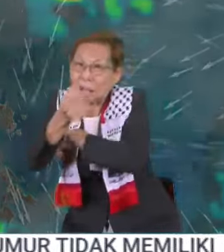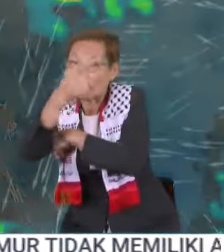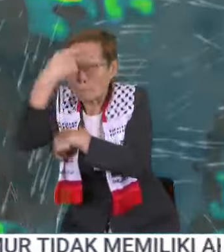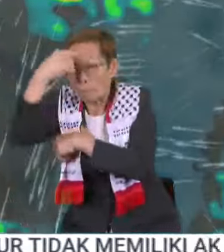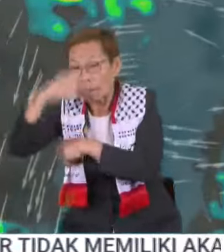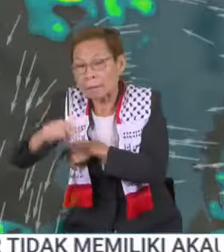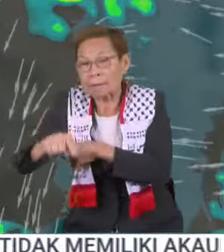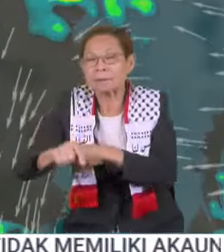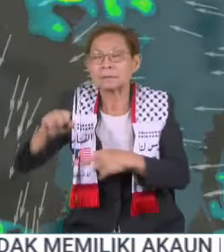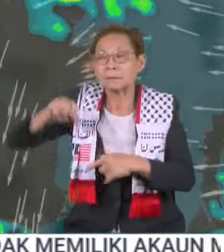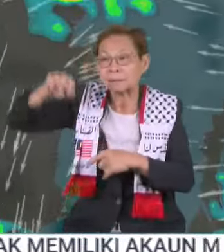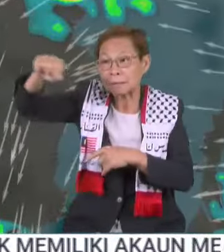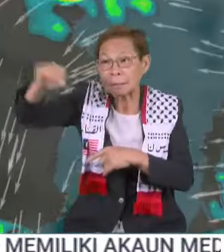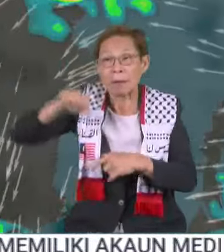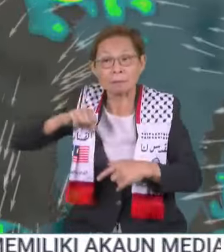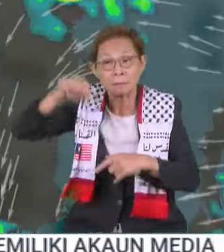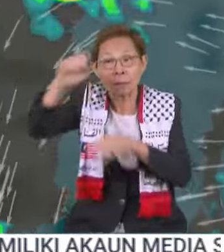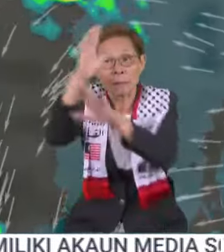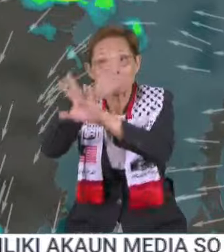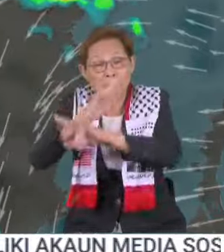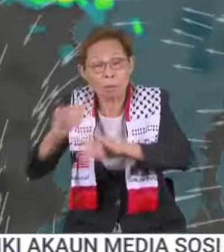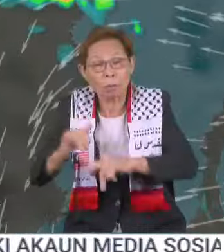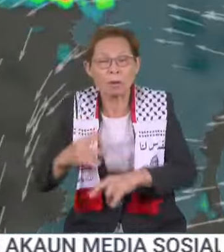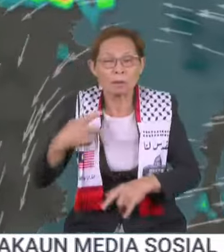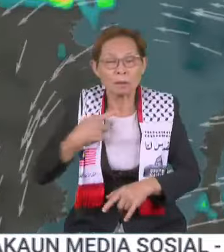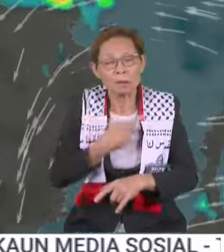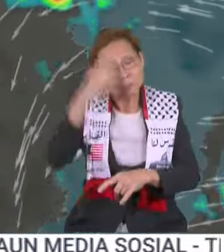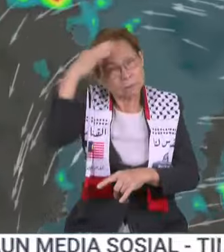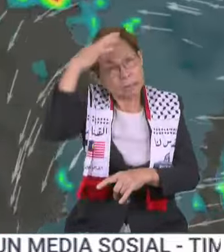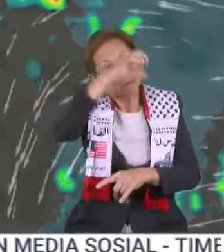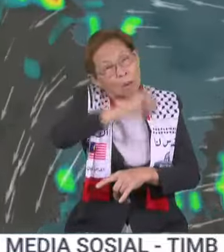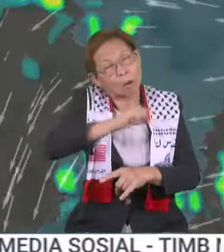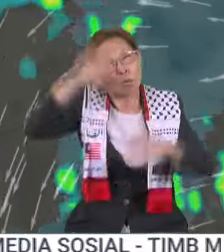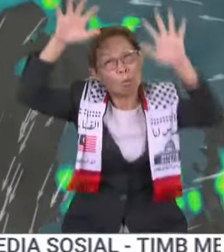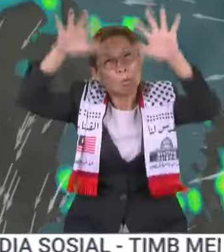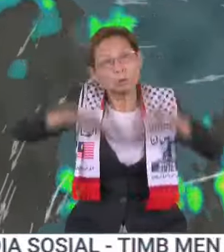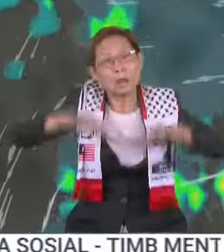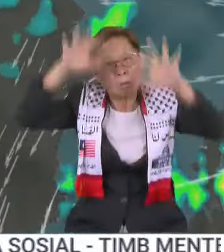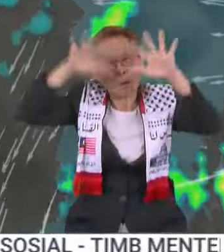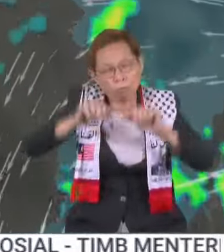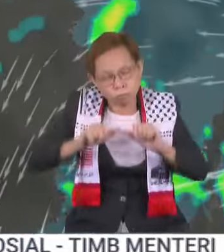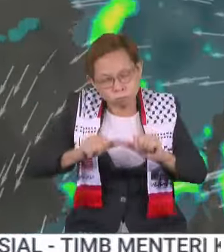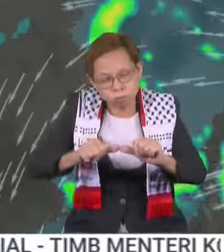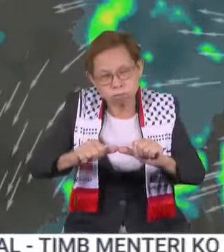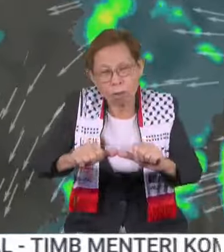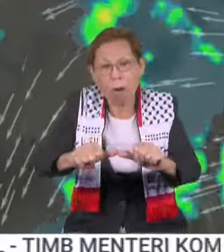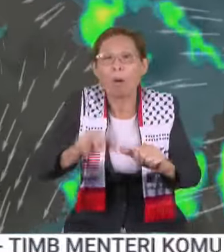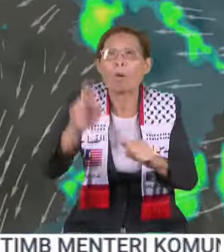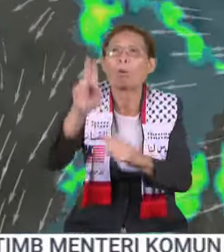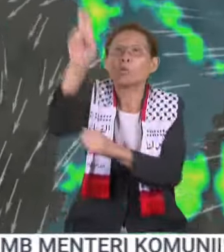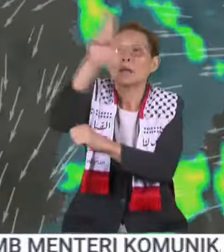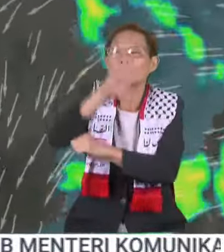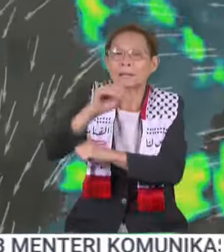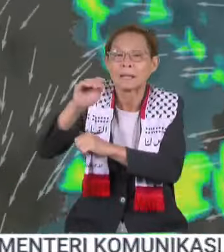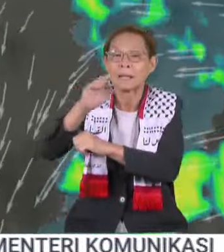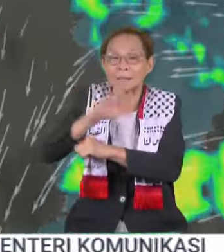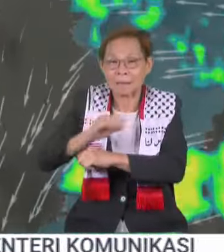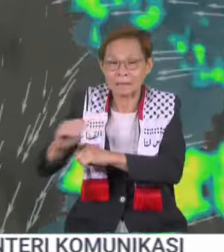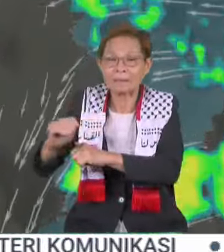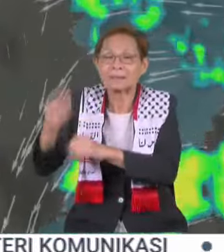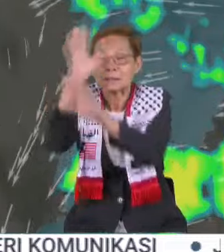bagi Sabah dan Sarawak pula, kita jangkakan untuk keadaan hujan masih lagi boleh kekal melibatkan kawasan utara dan juga pedalaman